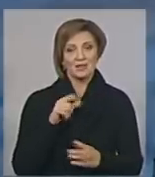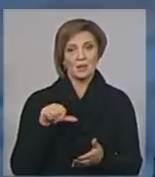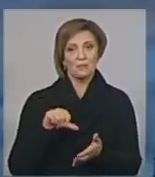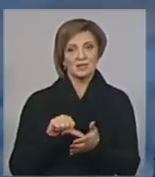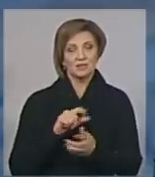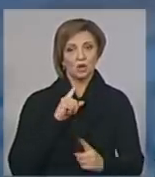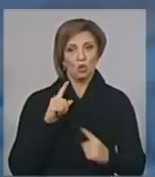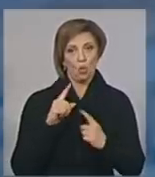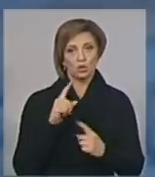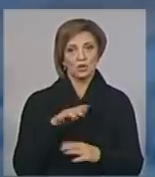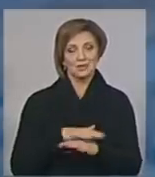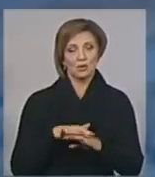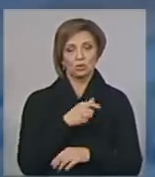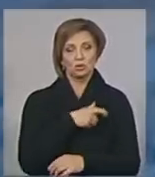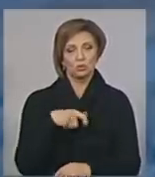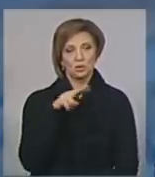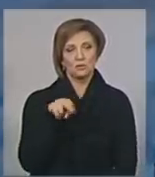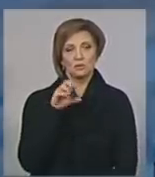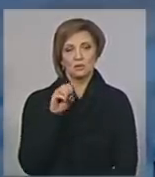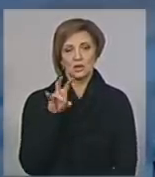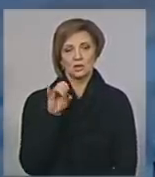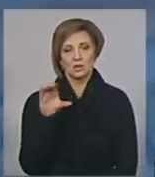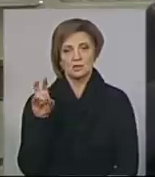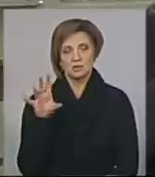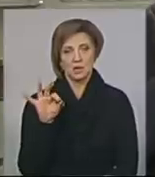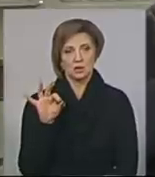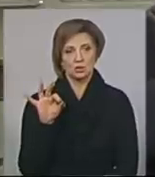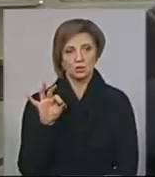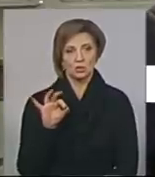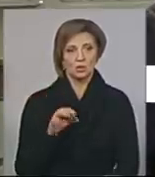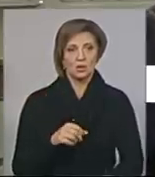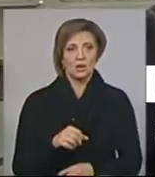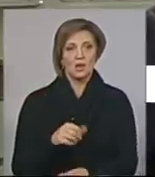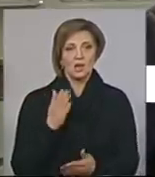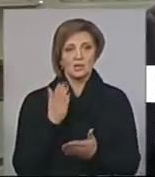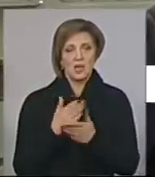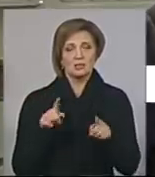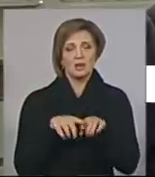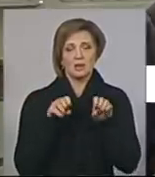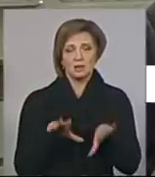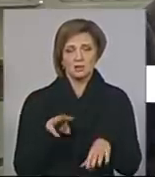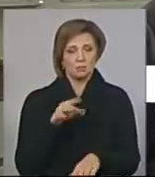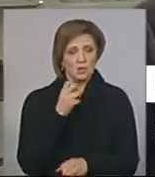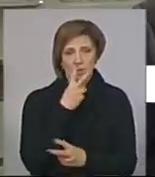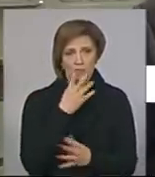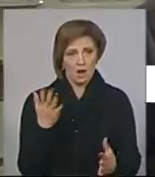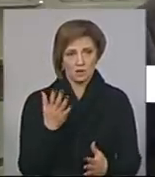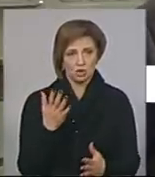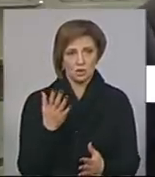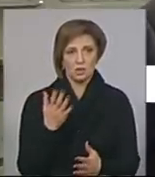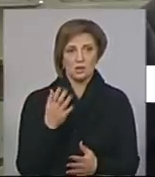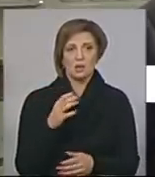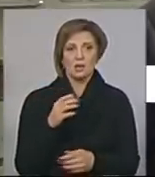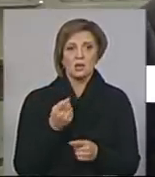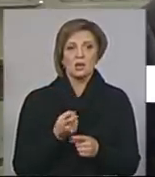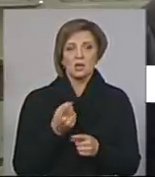уряду в парламенті, народний депутат Вадим Денисенко. Поки що ми бачили тільки в ЗМІ про те, що є таке рішення. Ми не бачили на руках документа. Тому я думаю,